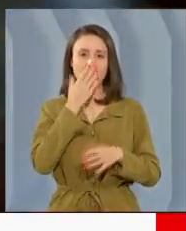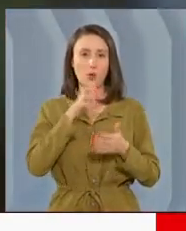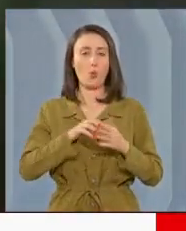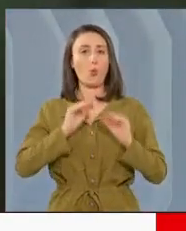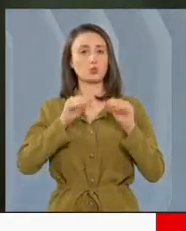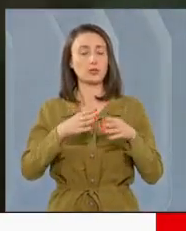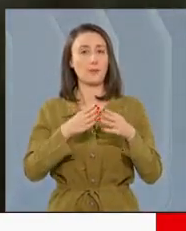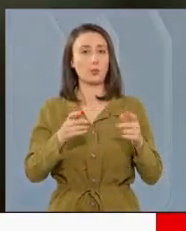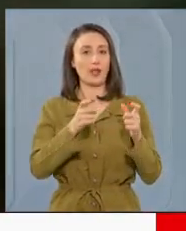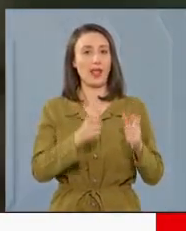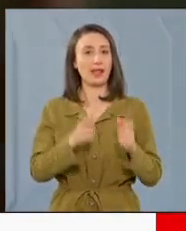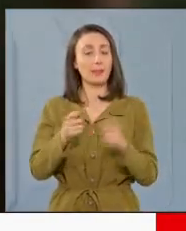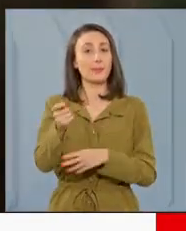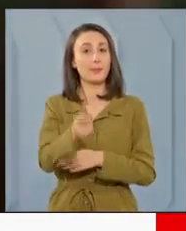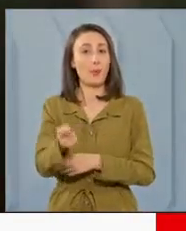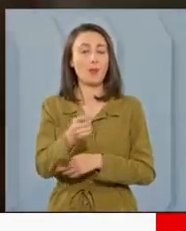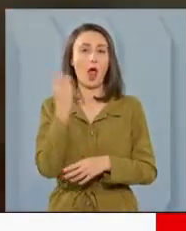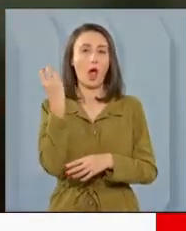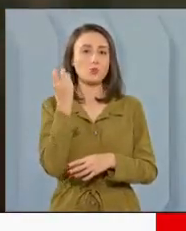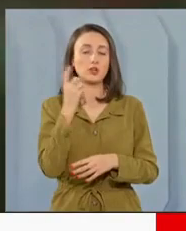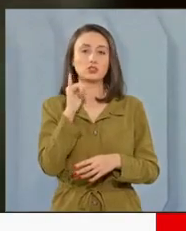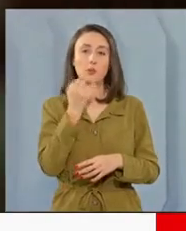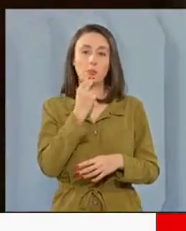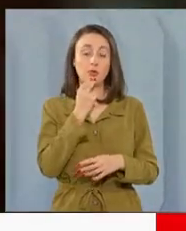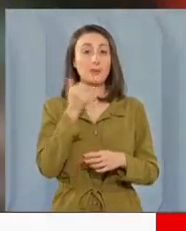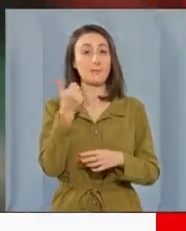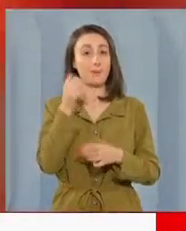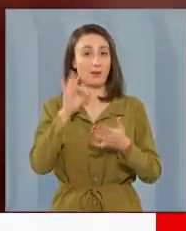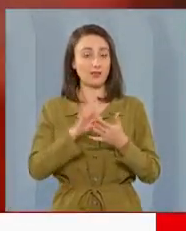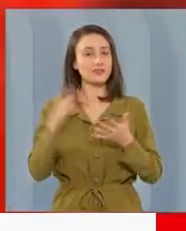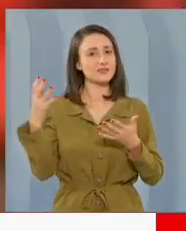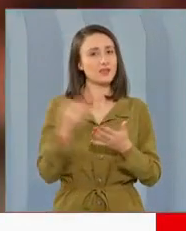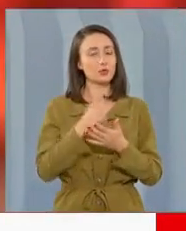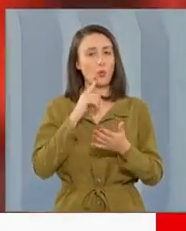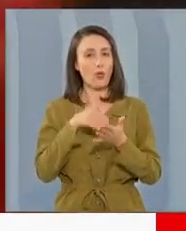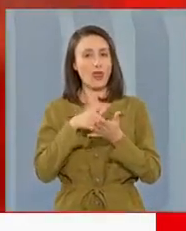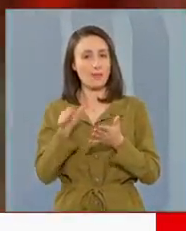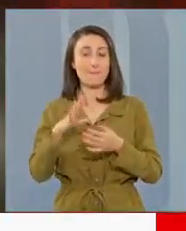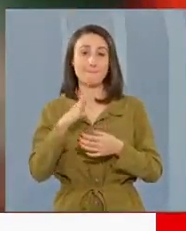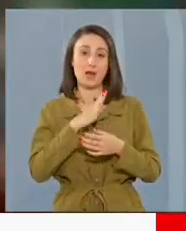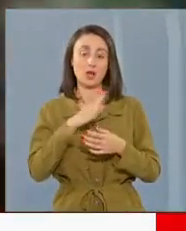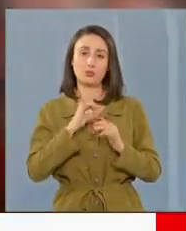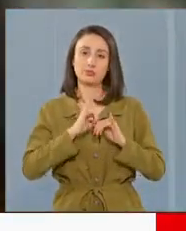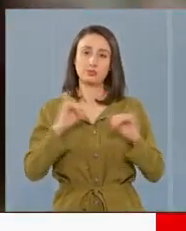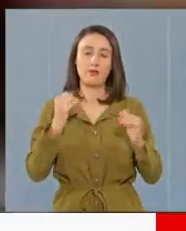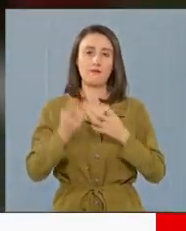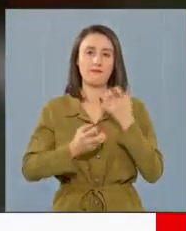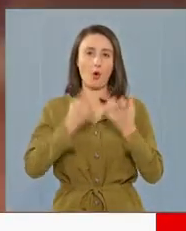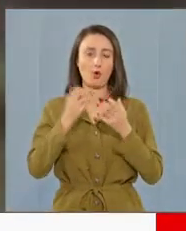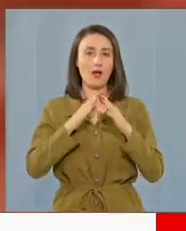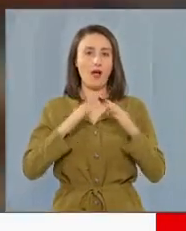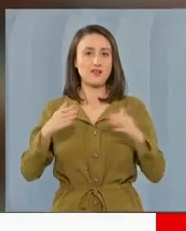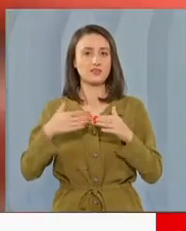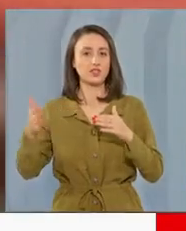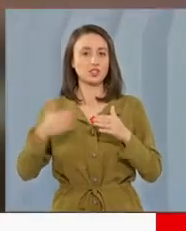au ajuns mai multe echipaje de pompieri, ambulanțe și poliție. În primă fază, salvatorii au eliminat pericolul de propagare a incendiului la